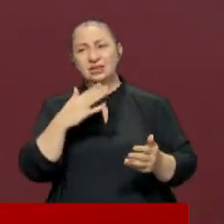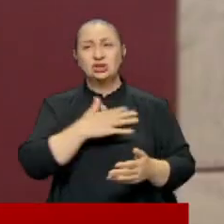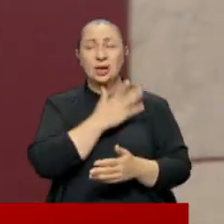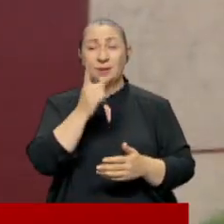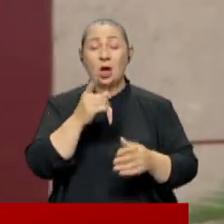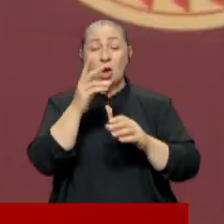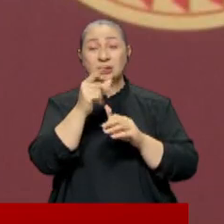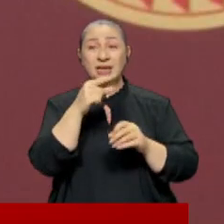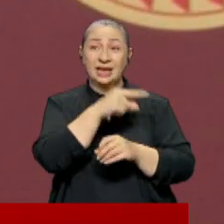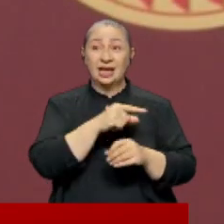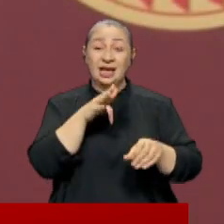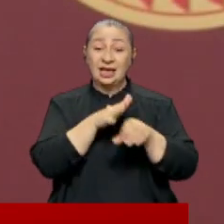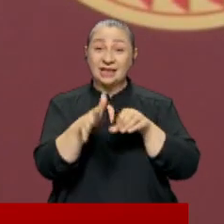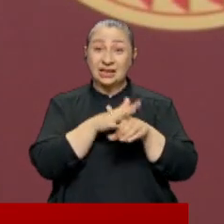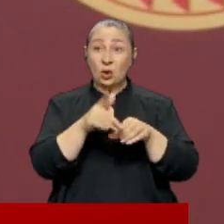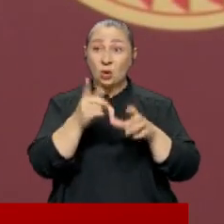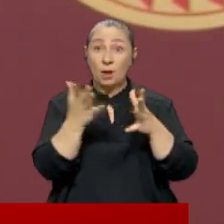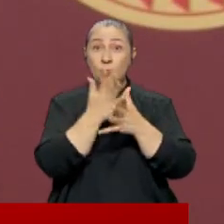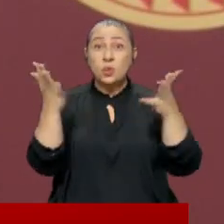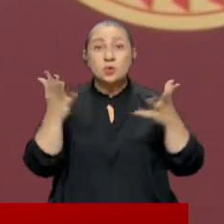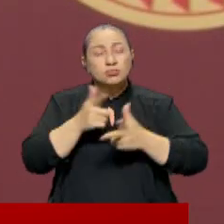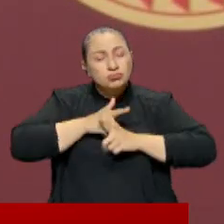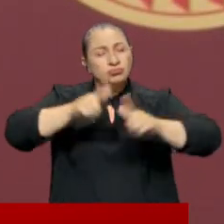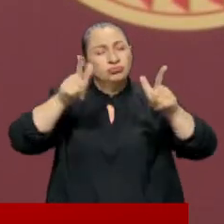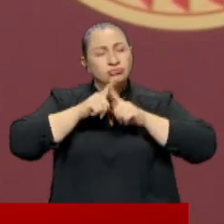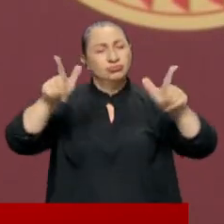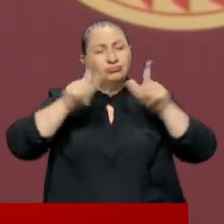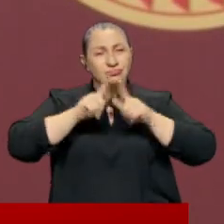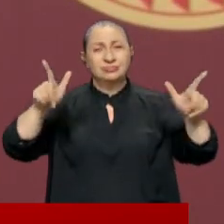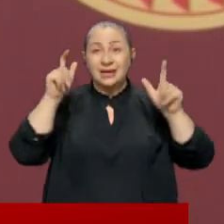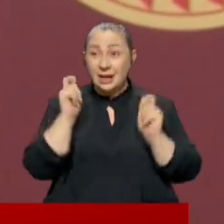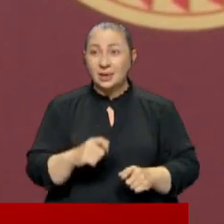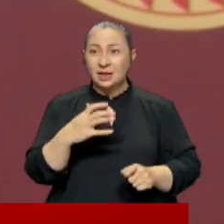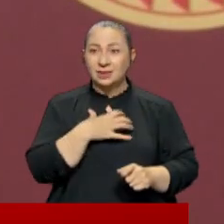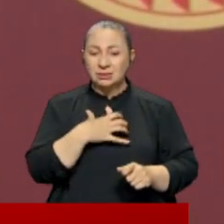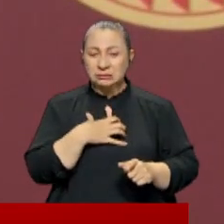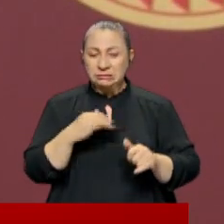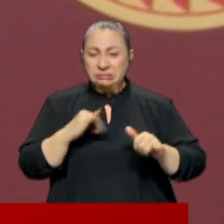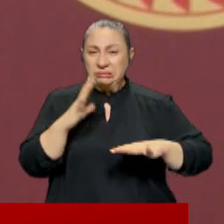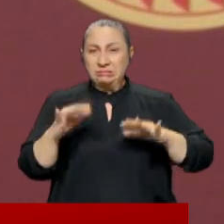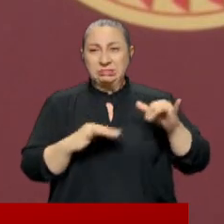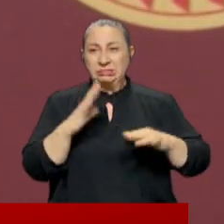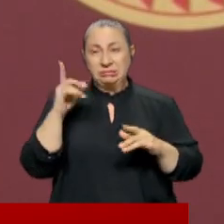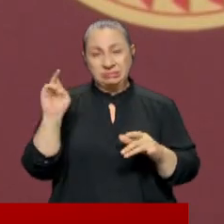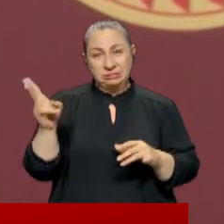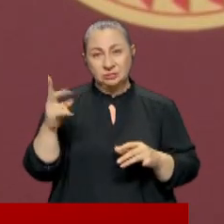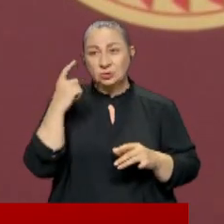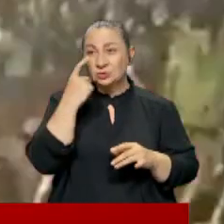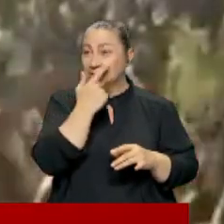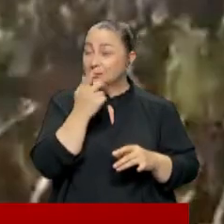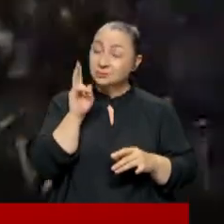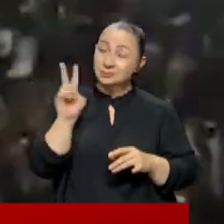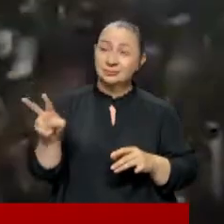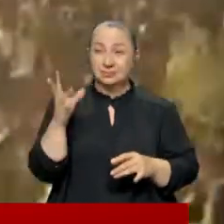CHP'de Özhas Eki'ye. Kayseri'de bu kadar büyük bir coşkuyla söylenmesinin kendilerinde yarattığı rahatsızlık da gözlerden